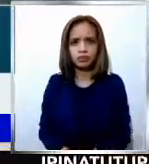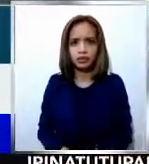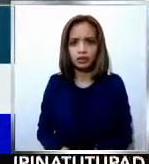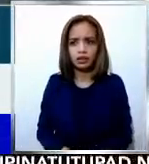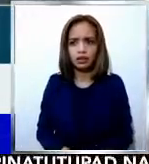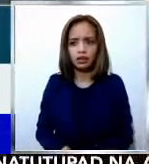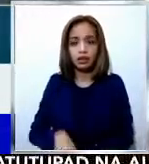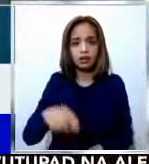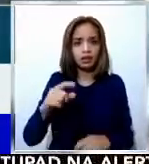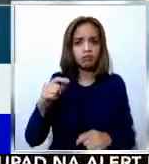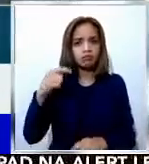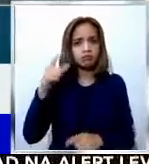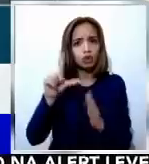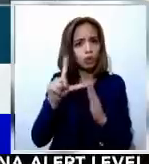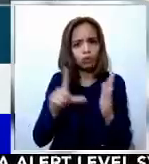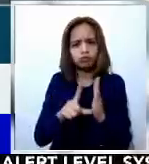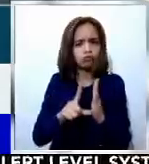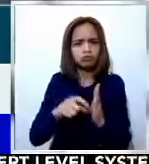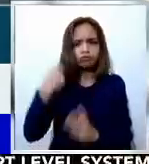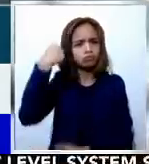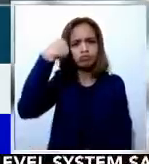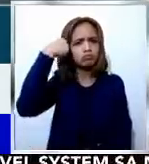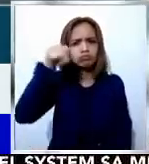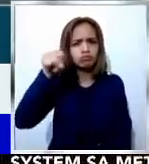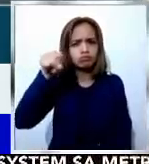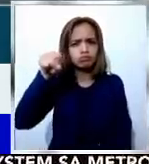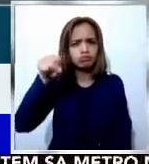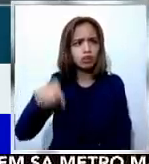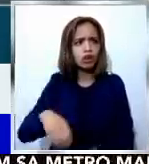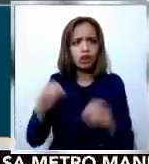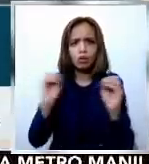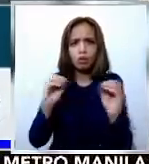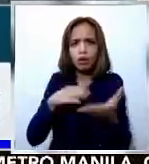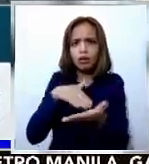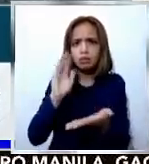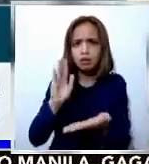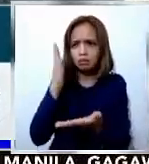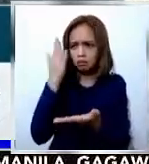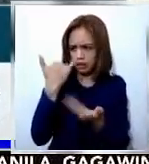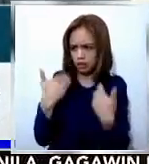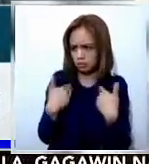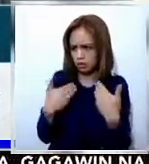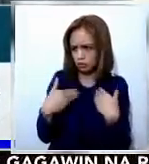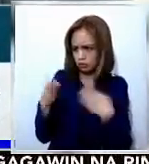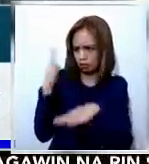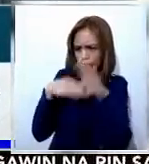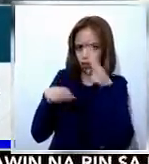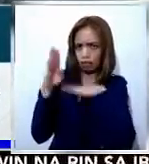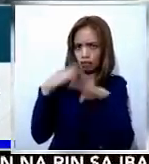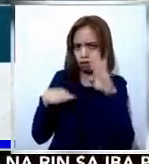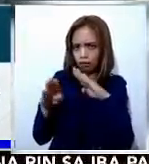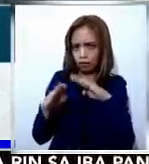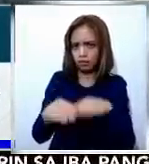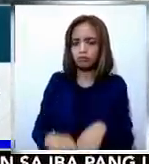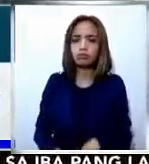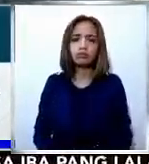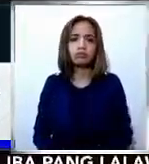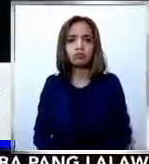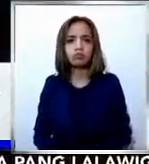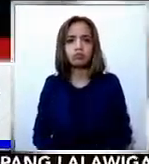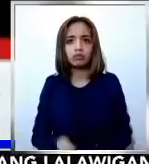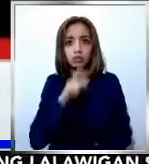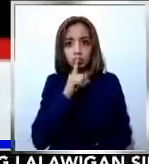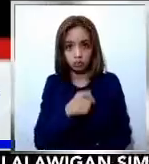walang overprice, bakit magkakaroon ng grand conspiracy? Usaping kutsero po ng isang taong